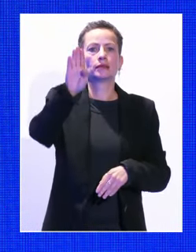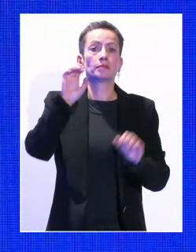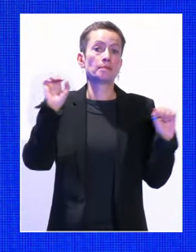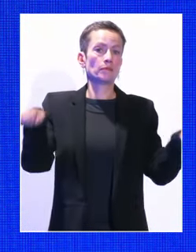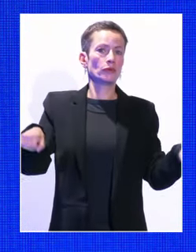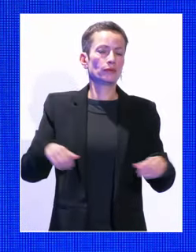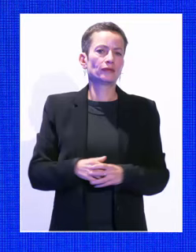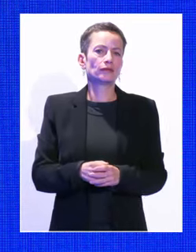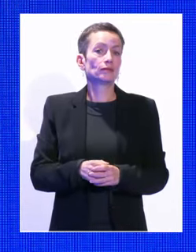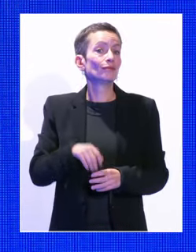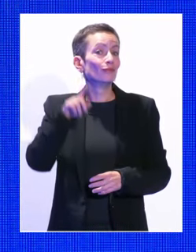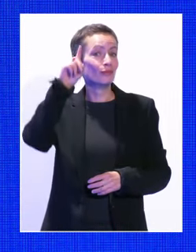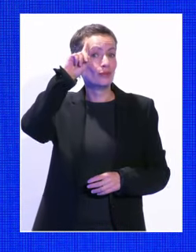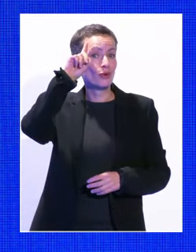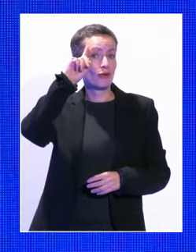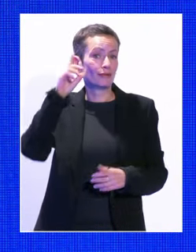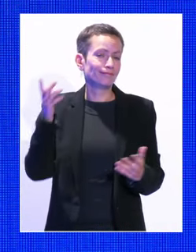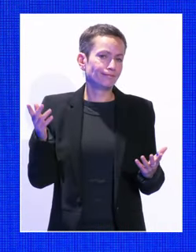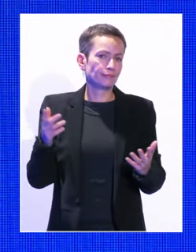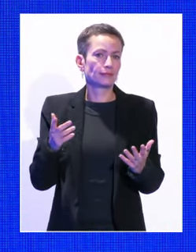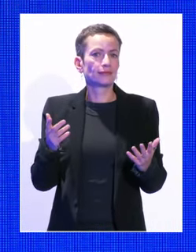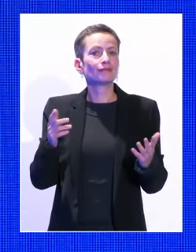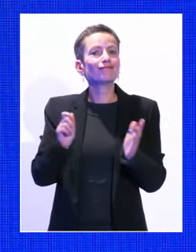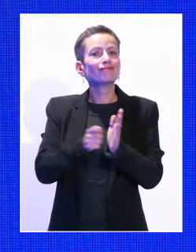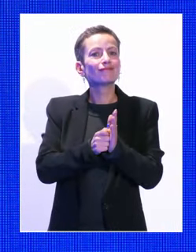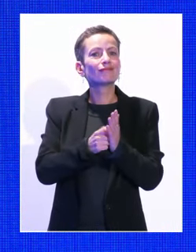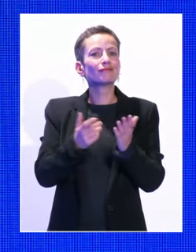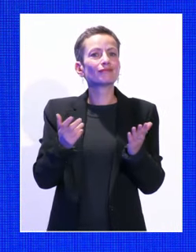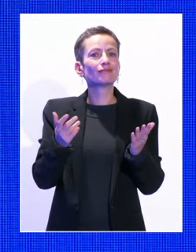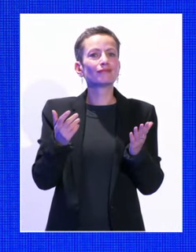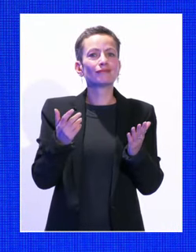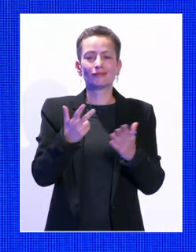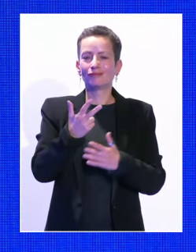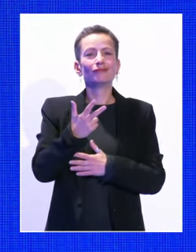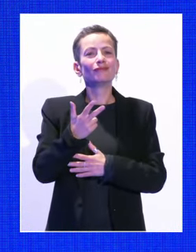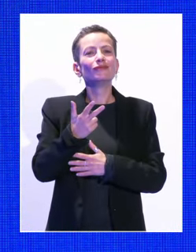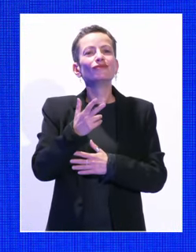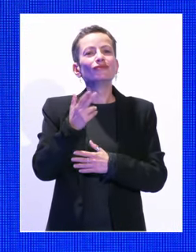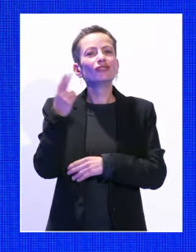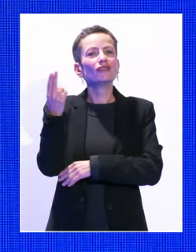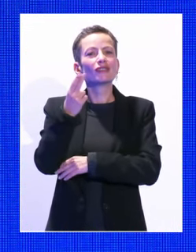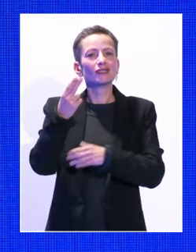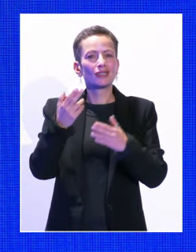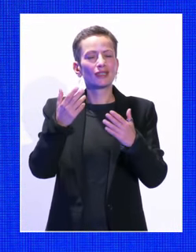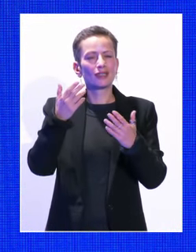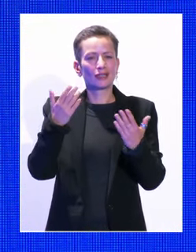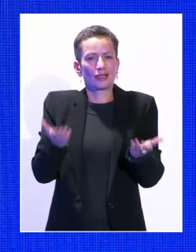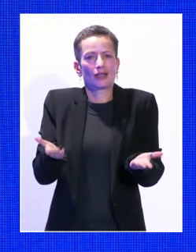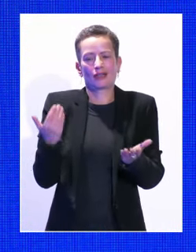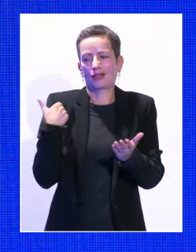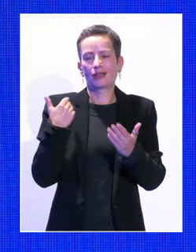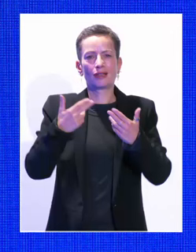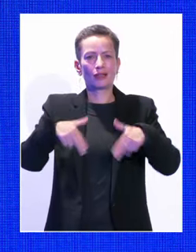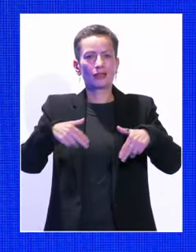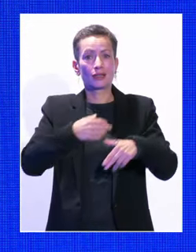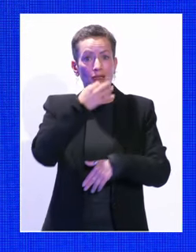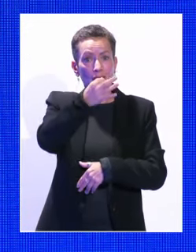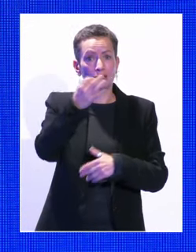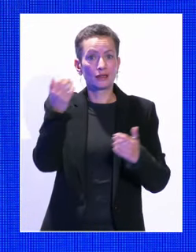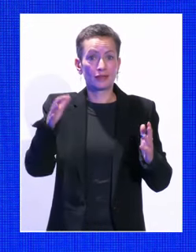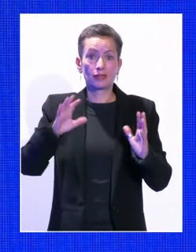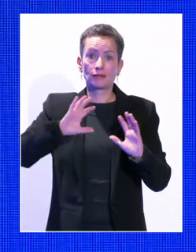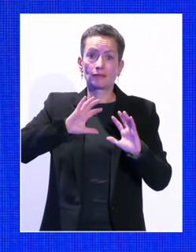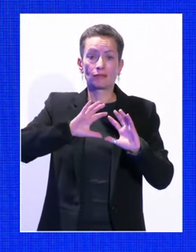Et d'abord parce que, à l'ouverture de ces journées, je l'ai rappelé, la